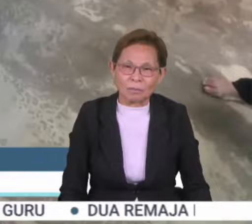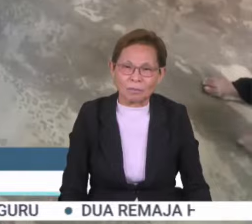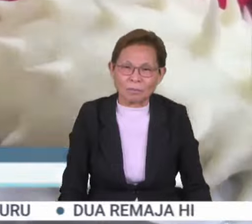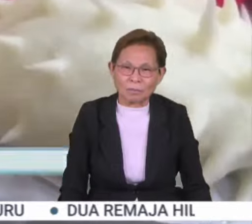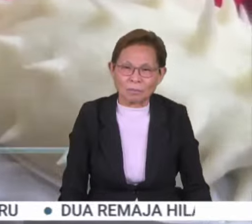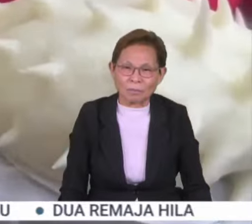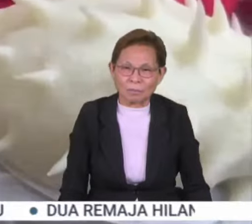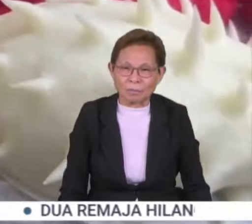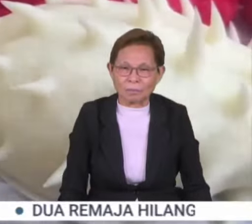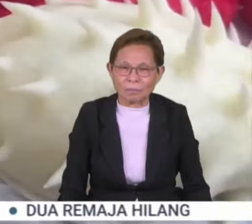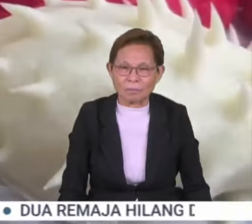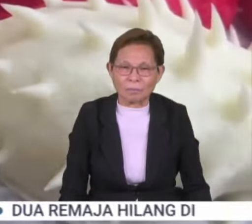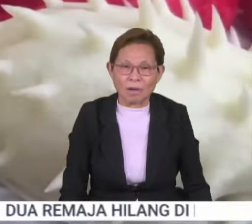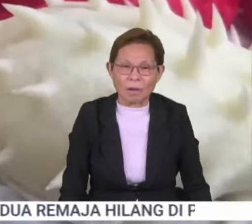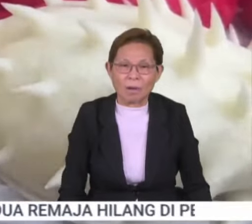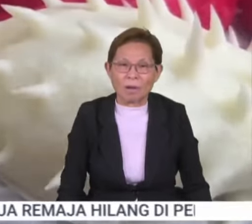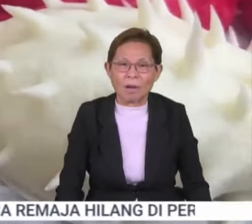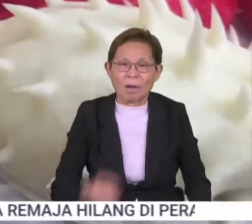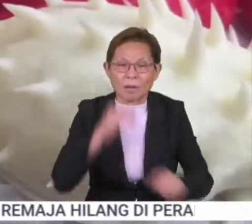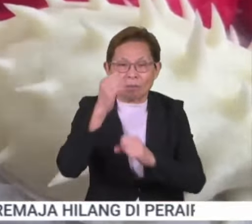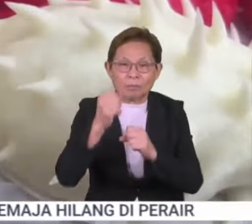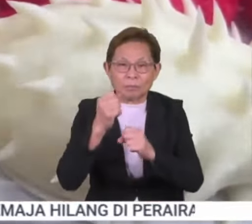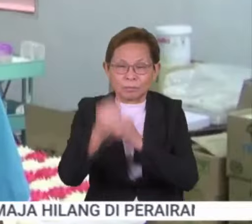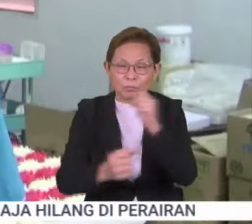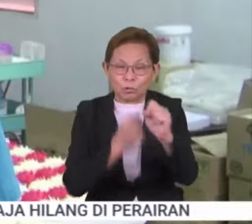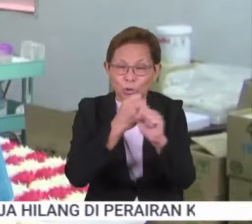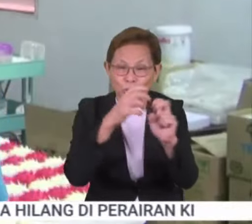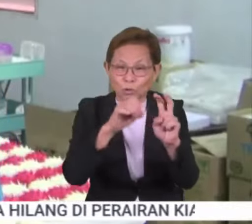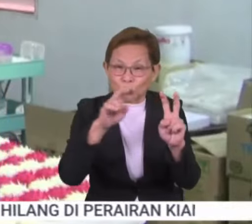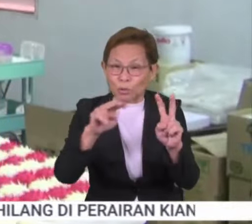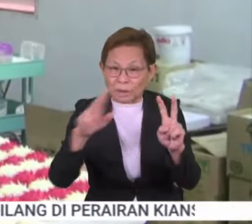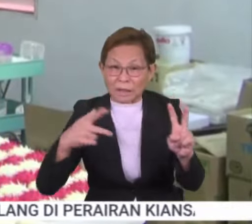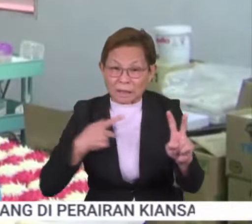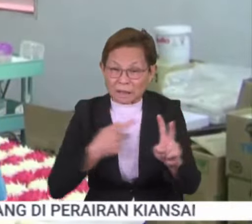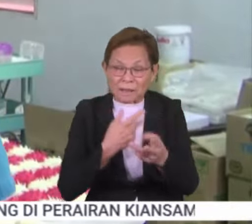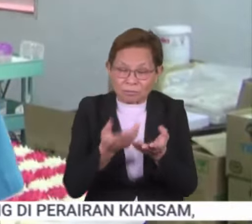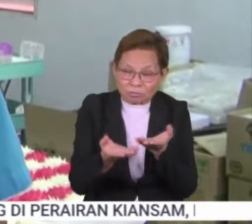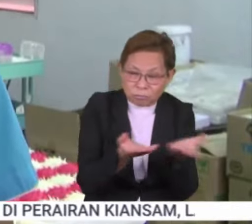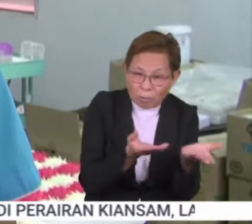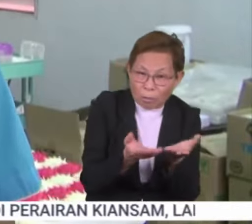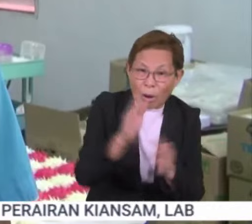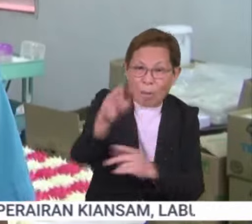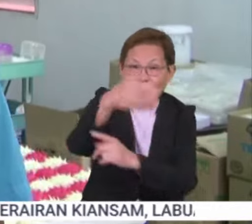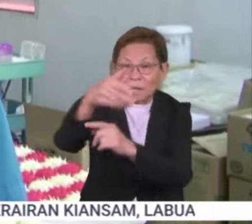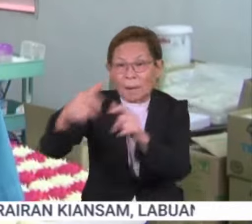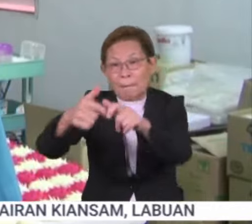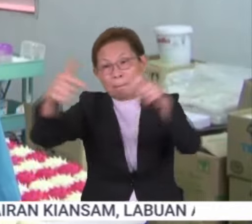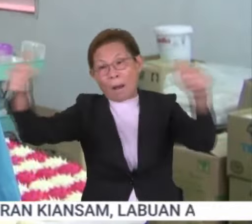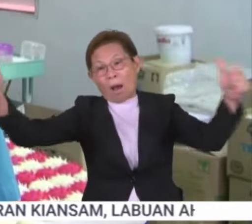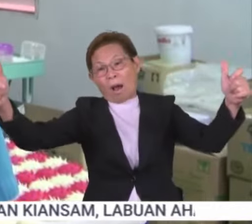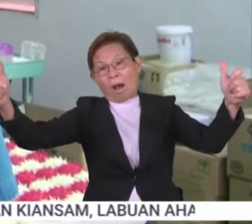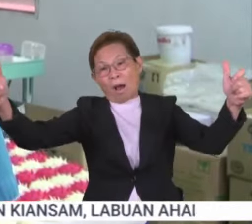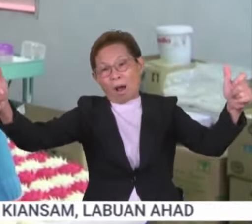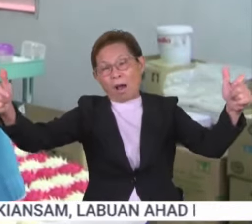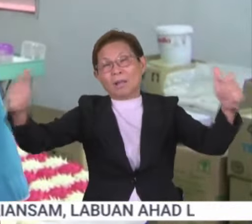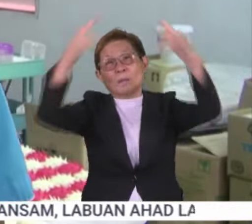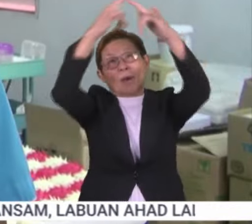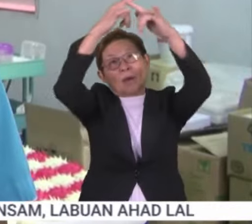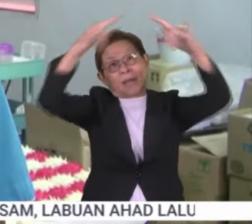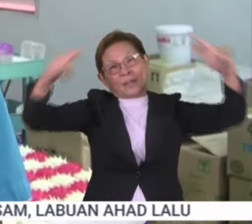tahun 2023 kali ini dan kita akan hidangkan dalam bentuk bendera besar di bawah satu